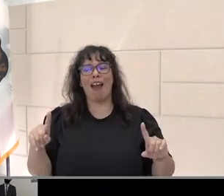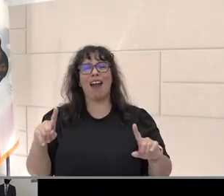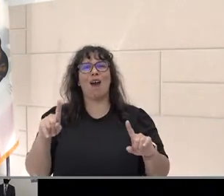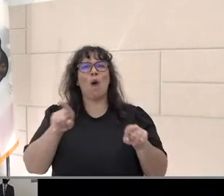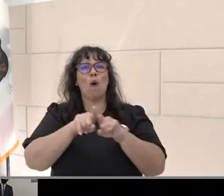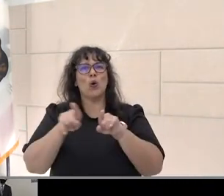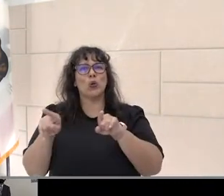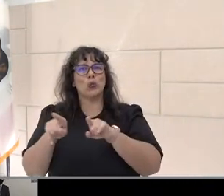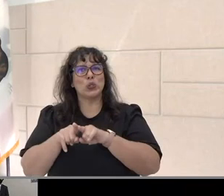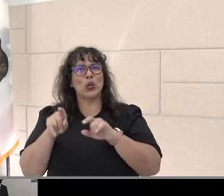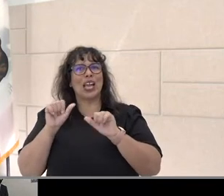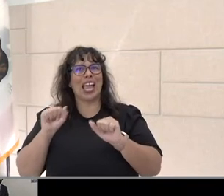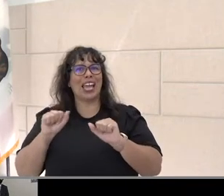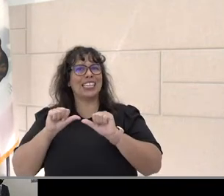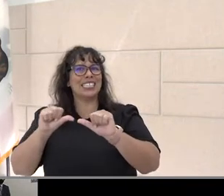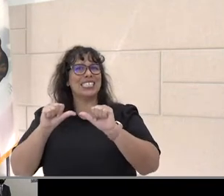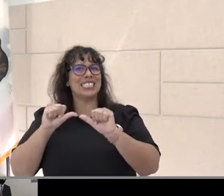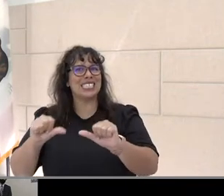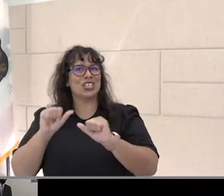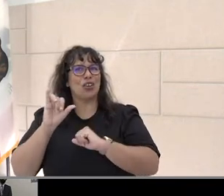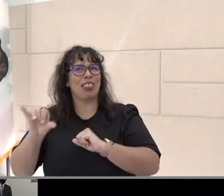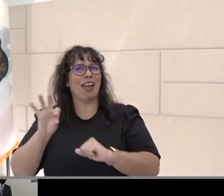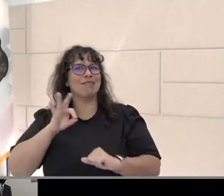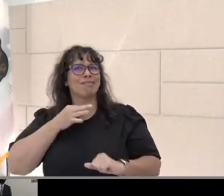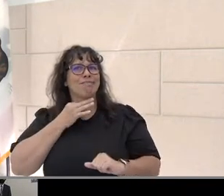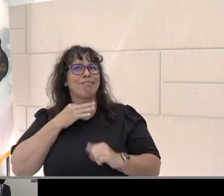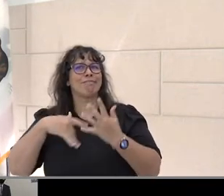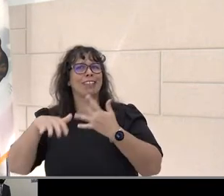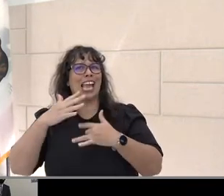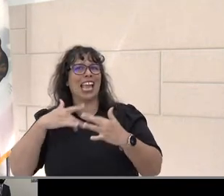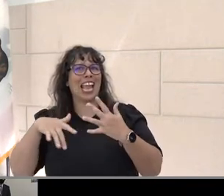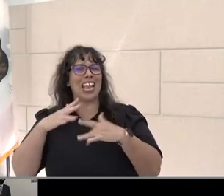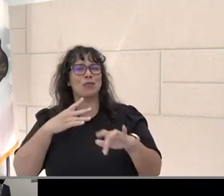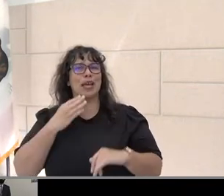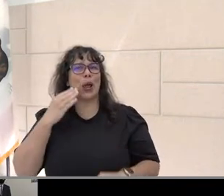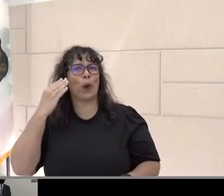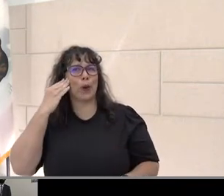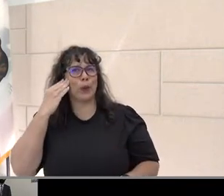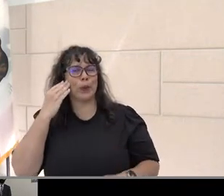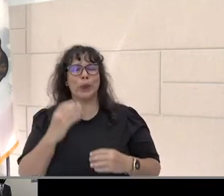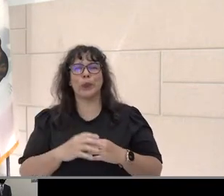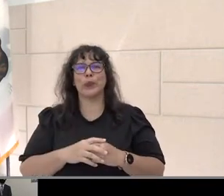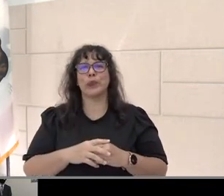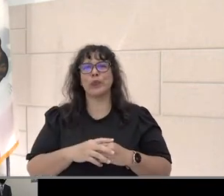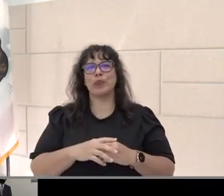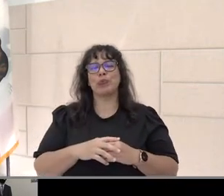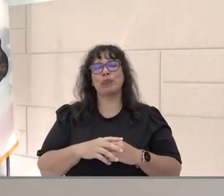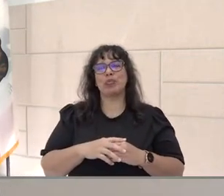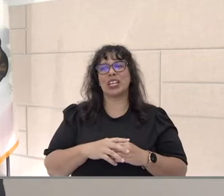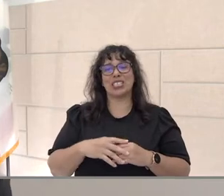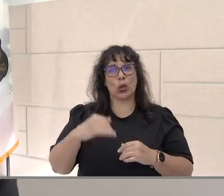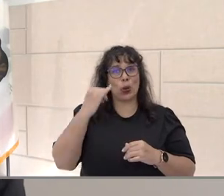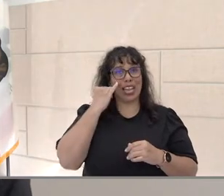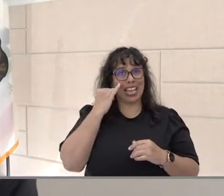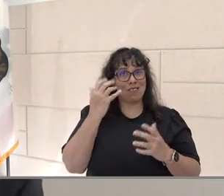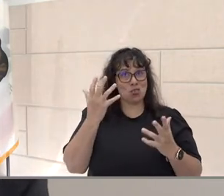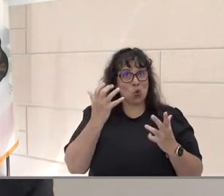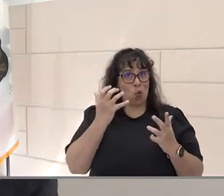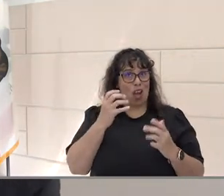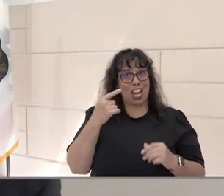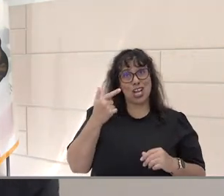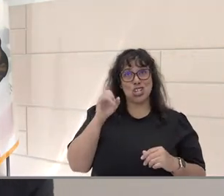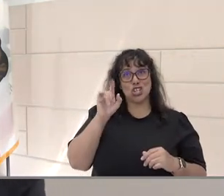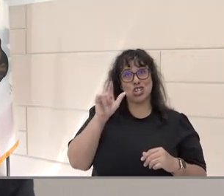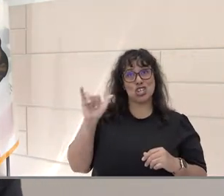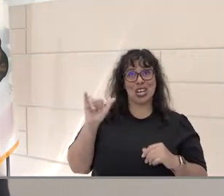យហាត់ដោយដៃផ្ទាល់ហើយដើម្បីបន្តគេមានការចូលរួមកម្មវិធីនឹងនៅឯផ្ទះទៀតបើសិន